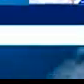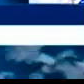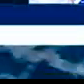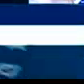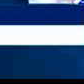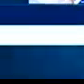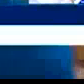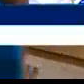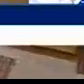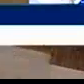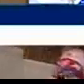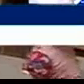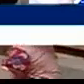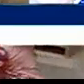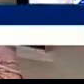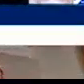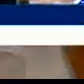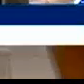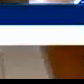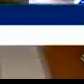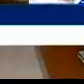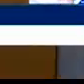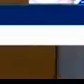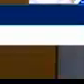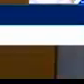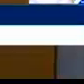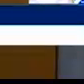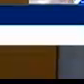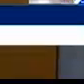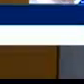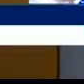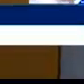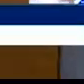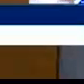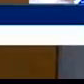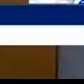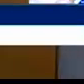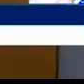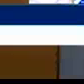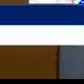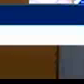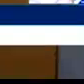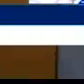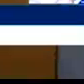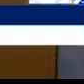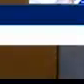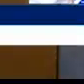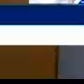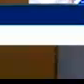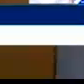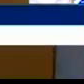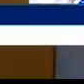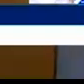ajută reciproc, împart rele și bune, pentru că sunt o familie. Pentru mine, familia mare înseamnă frați, surori și